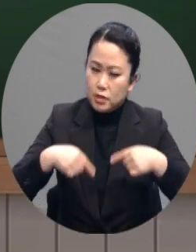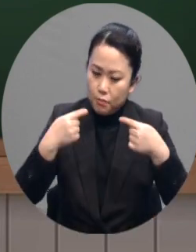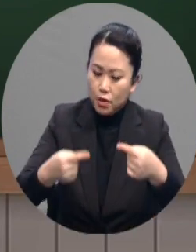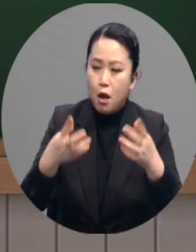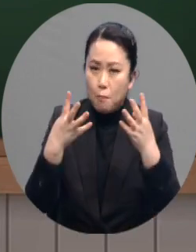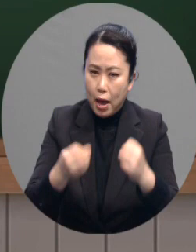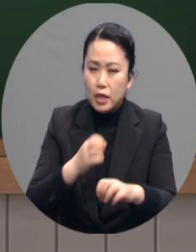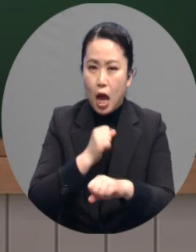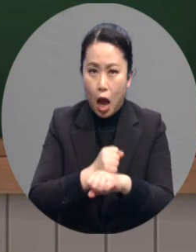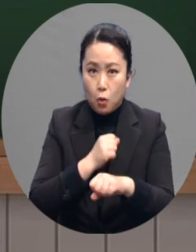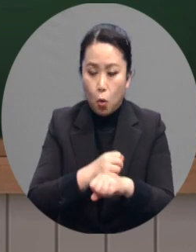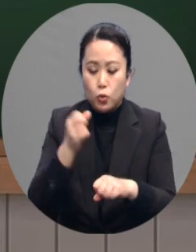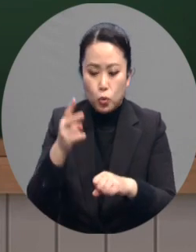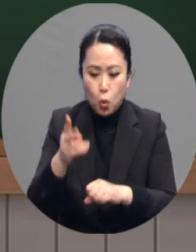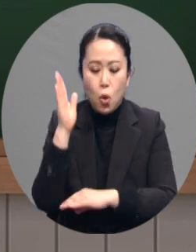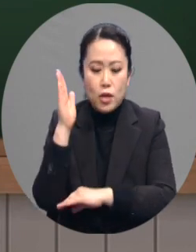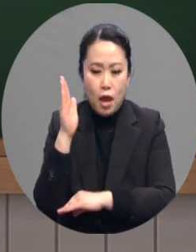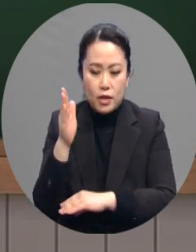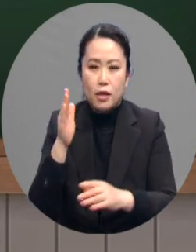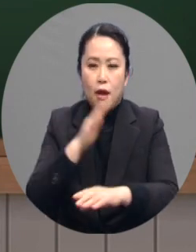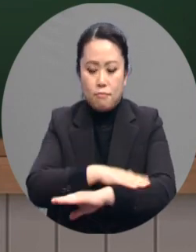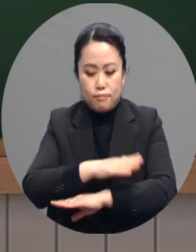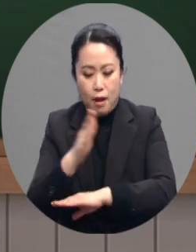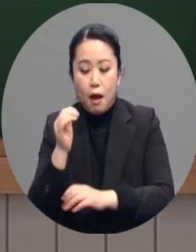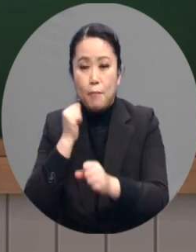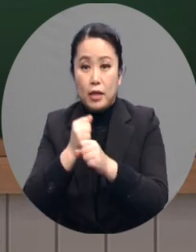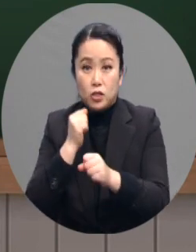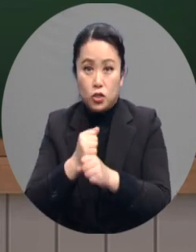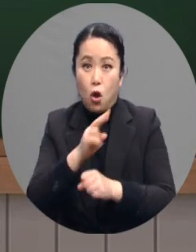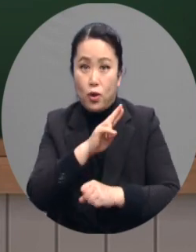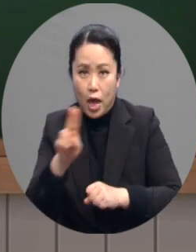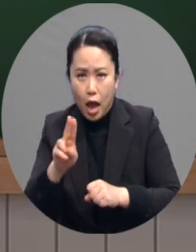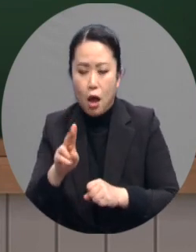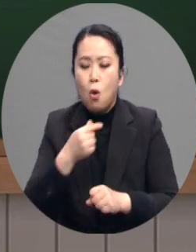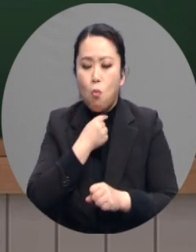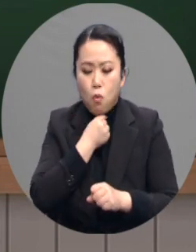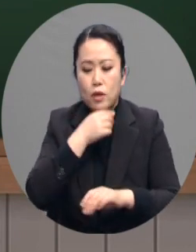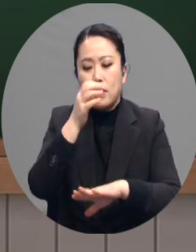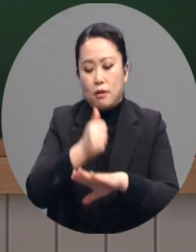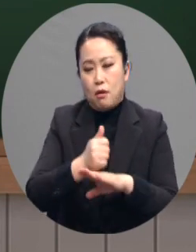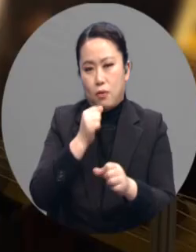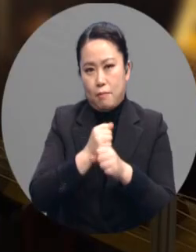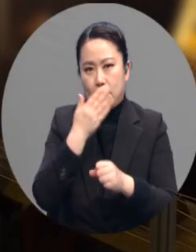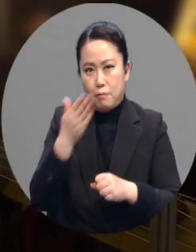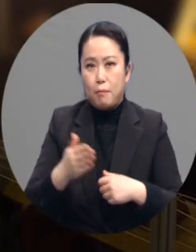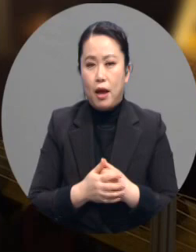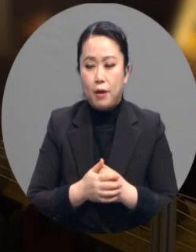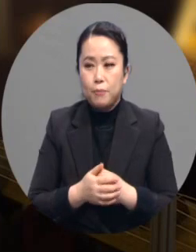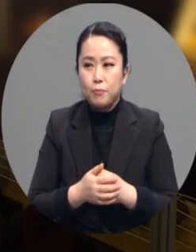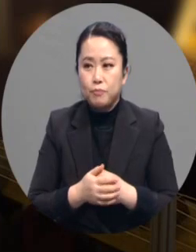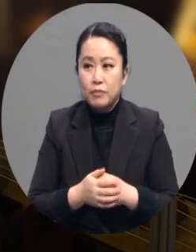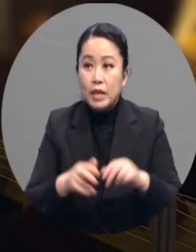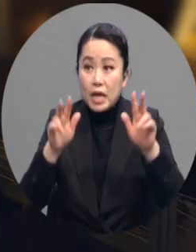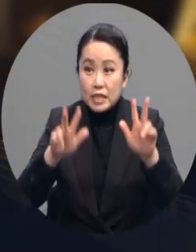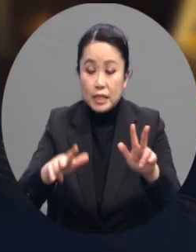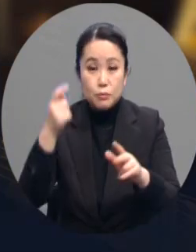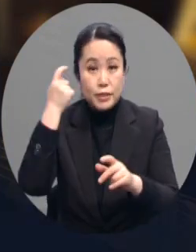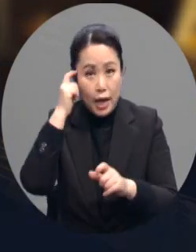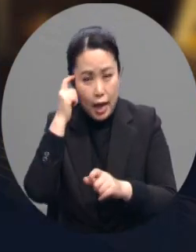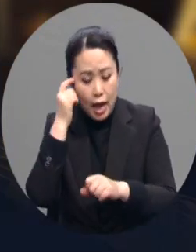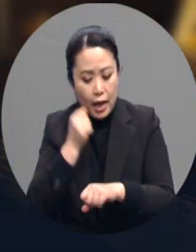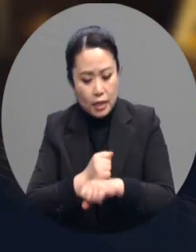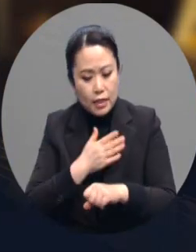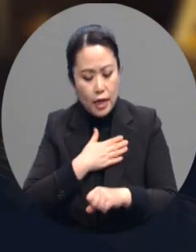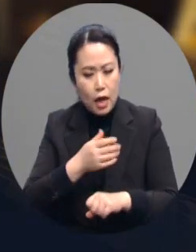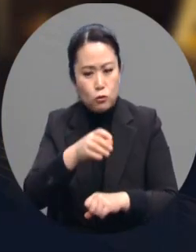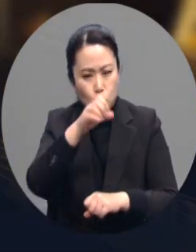스토리를 만들어 나가야 고교 학점제를 활용해 원하는 결과를 만들어낼 수 있습니다. 지금 생각하는 내가 좋아하는